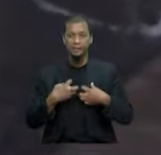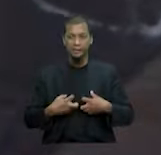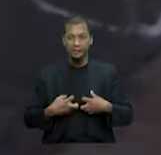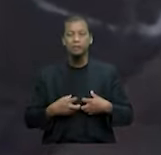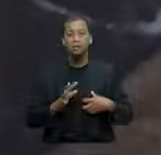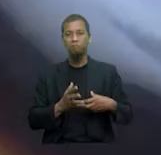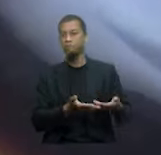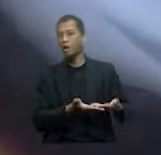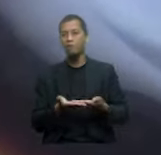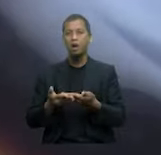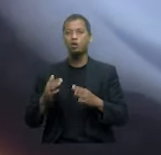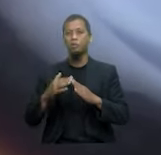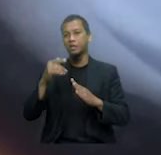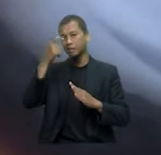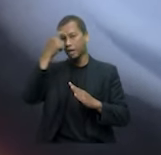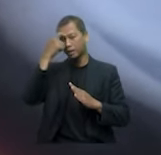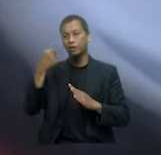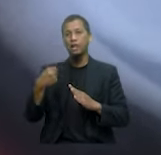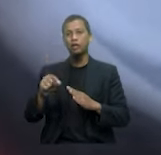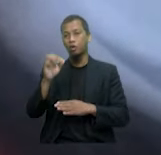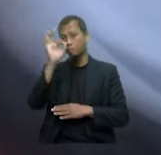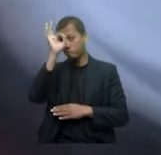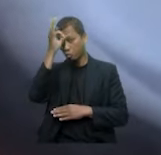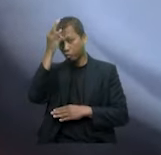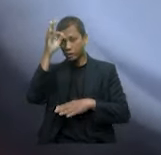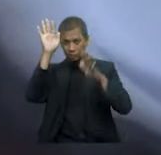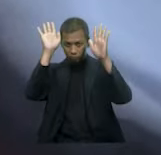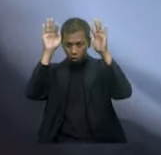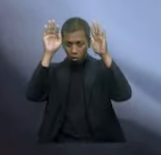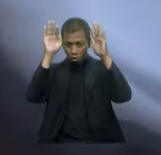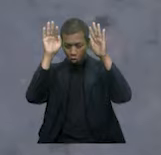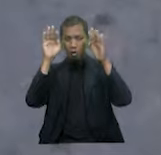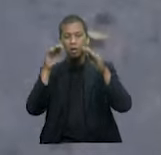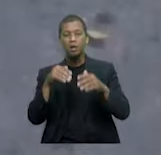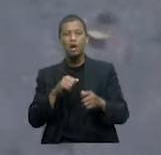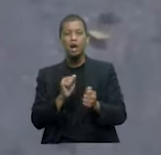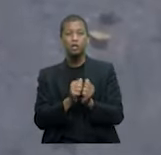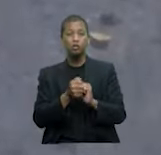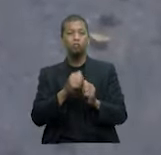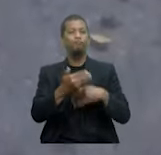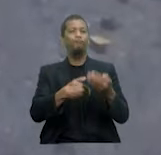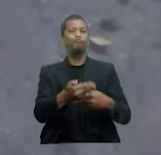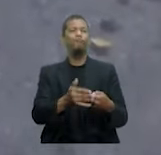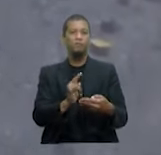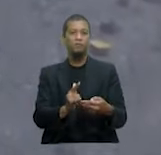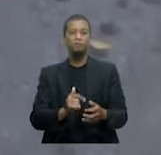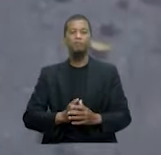penanganan Polres Ponorogo. Dari Ponorogo, Jawa Timur, Ahmad Subekti, iNews melaporkan.